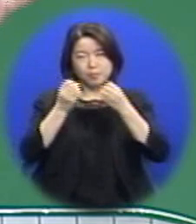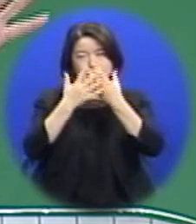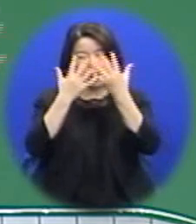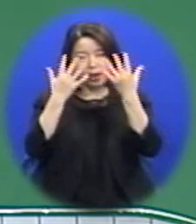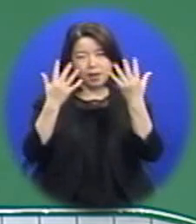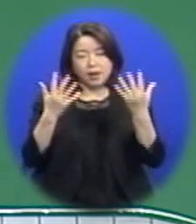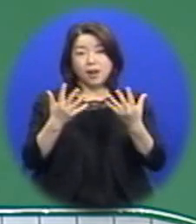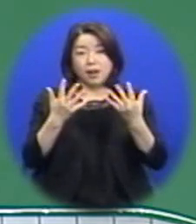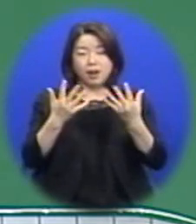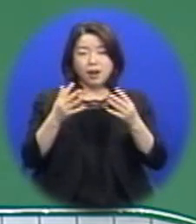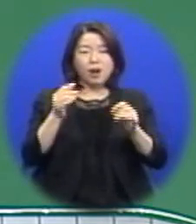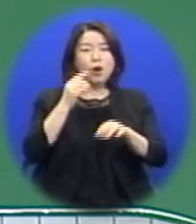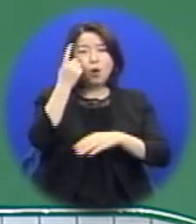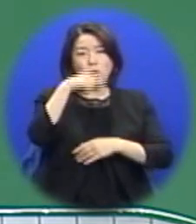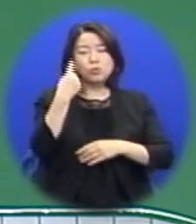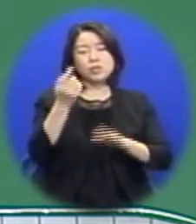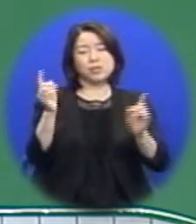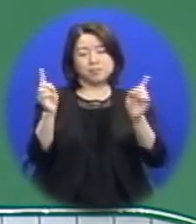얼굴이 달라요.